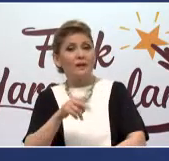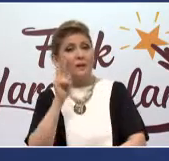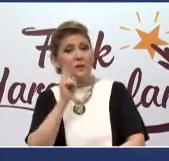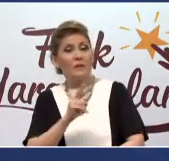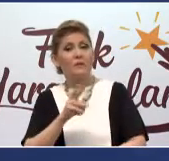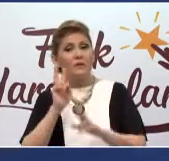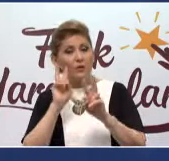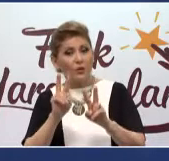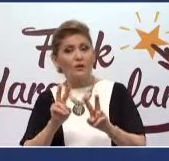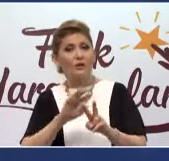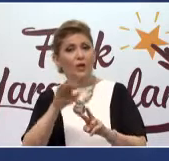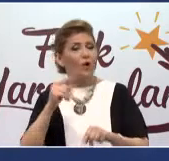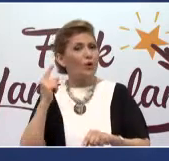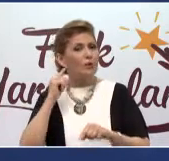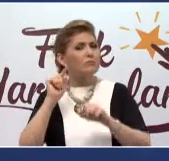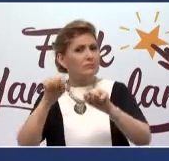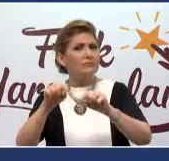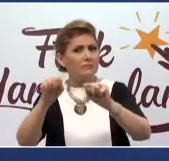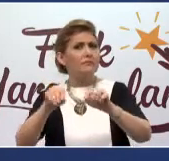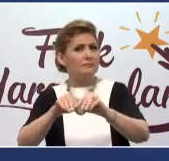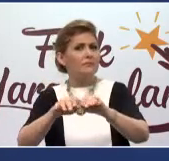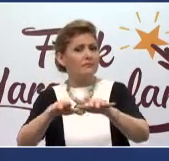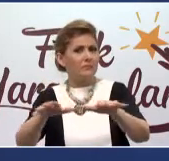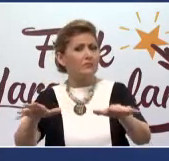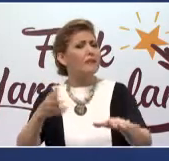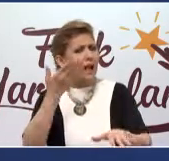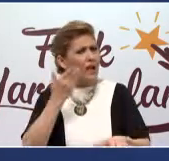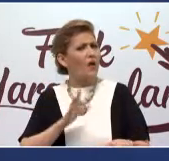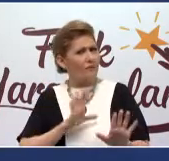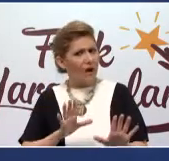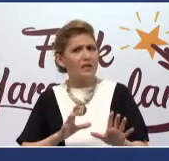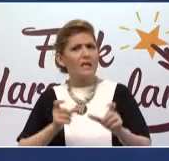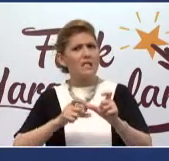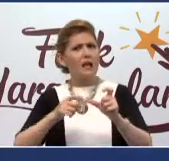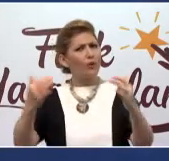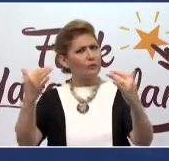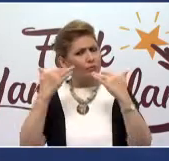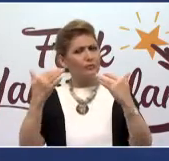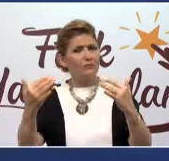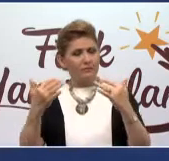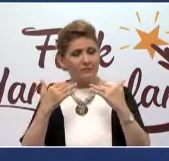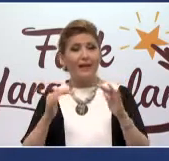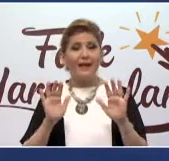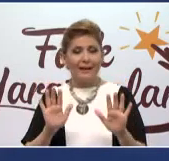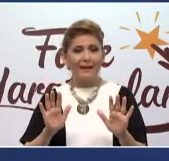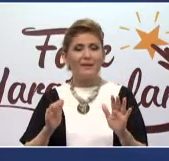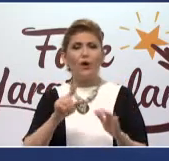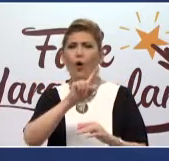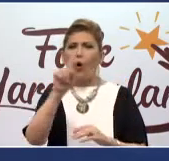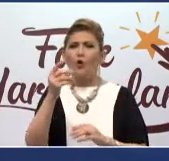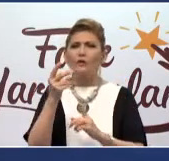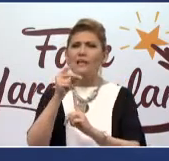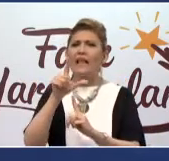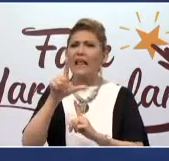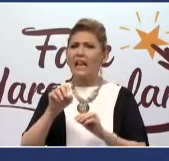belgeseller gösterdiğimiz için aslında kulaktan kulağa yayılıyor gibi. İlgi var. Yani salonlarımızı dolduruyoruz ve 10 ilde de bu